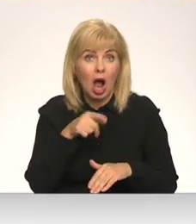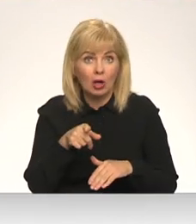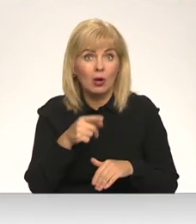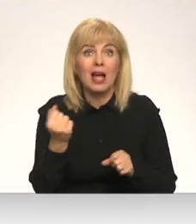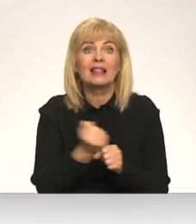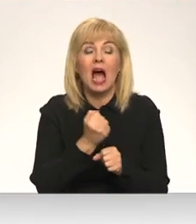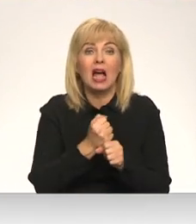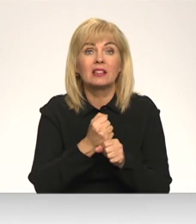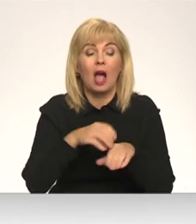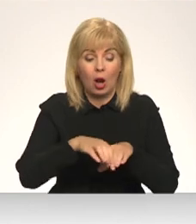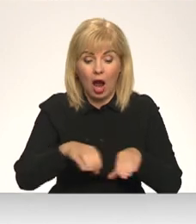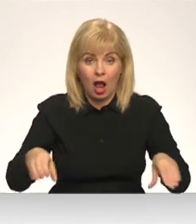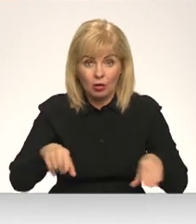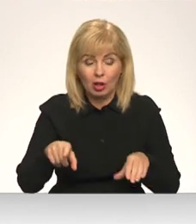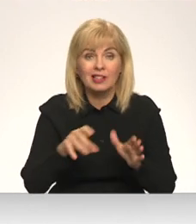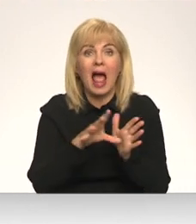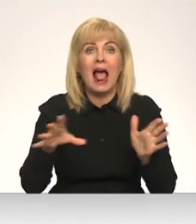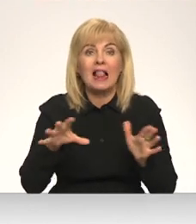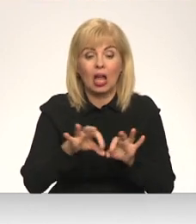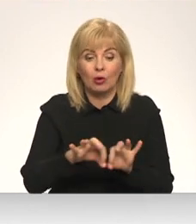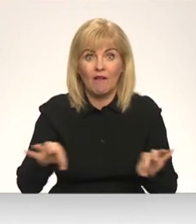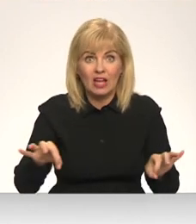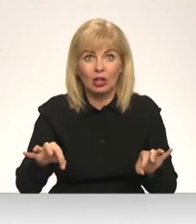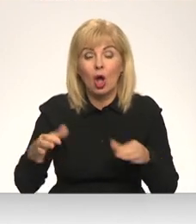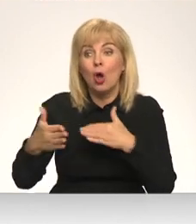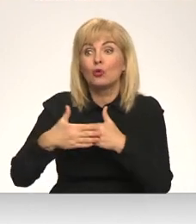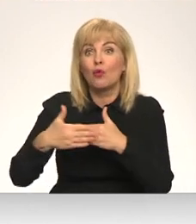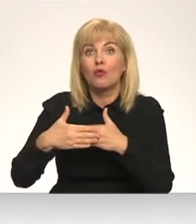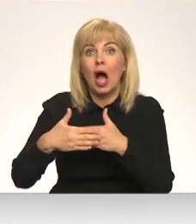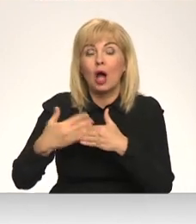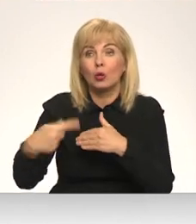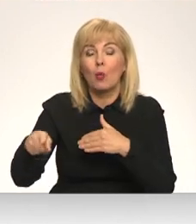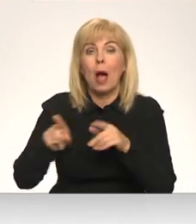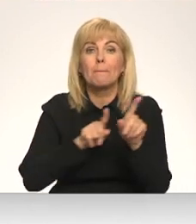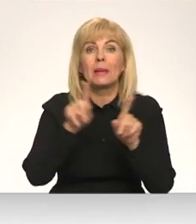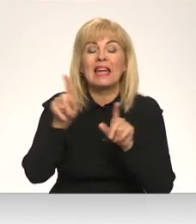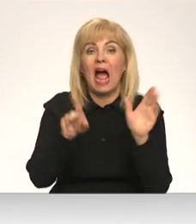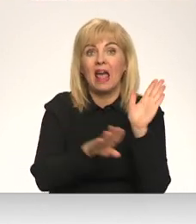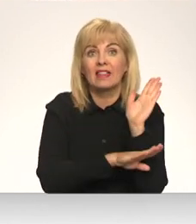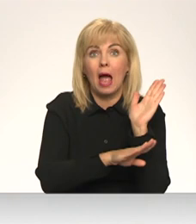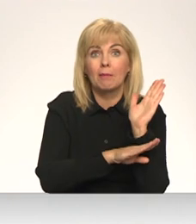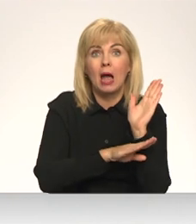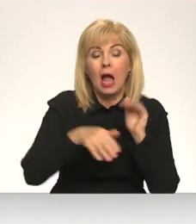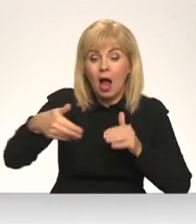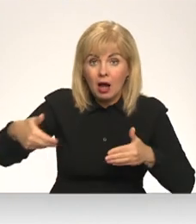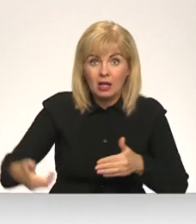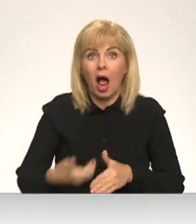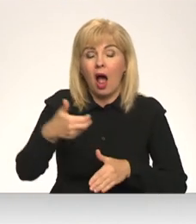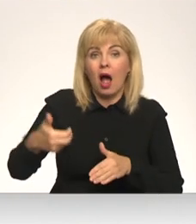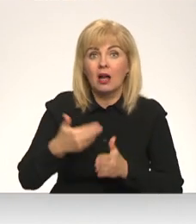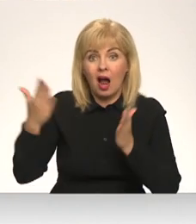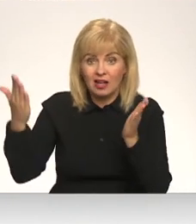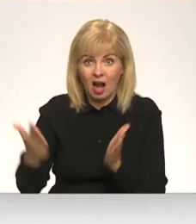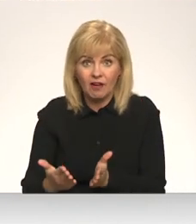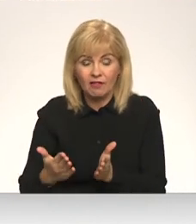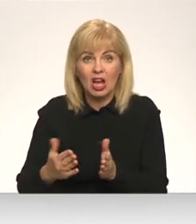taisīja kanalizāciju, bet tie, kas elektrību vilka, tie tuvāk ņēma priedēm. To bedru, to grāvi raka